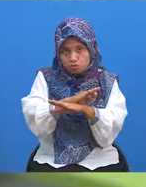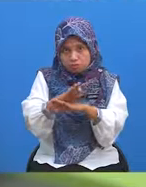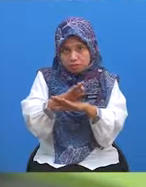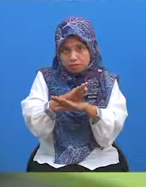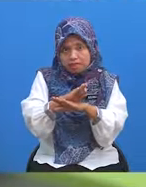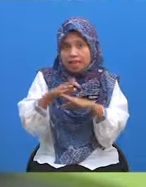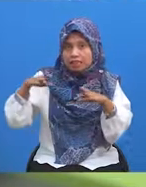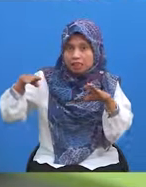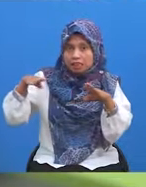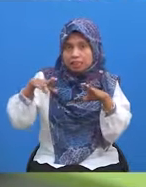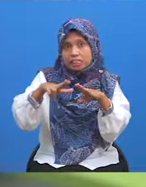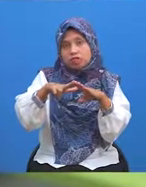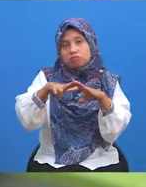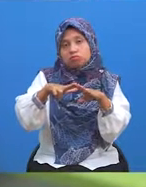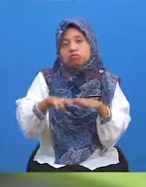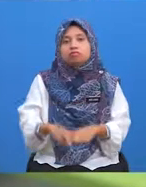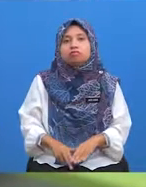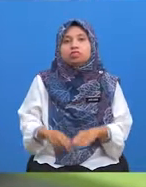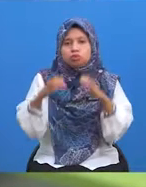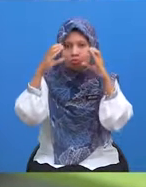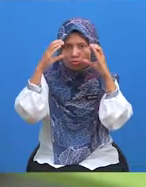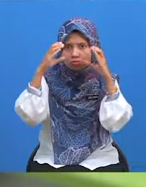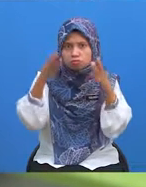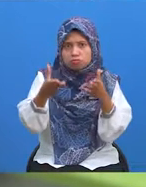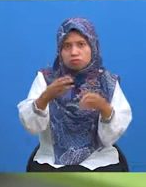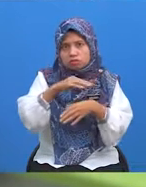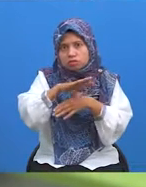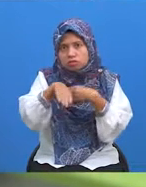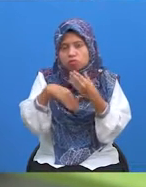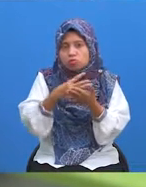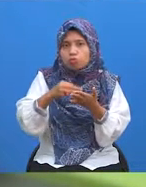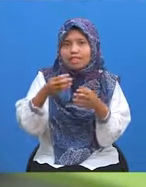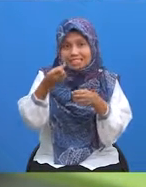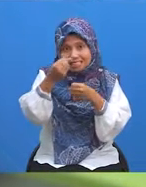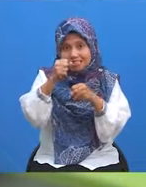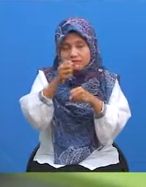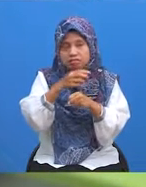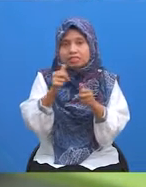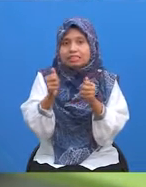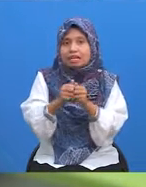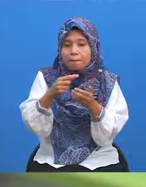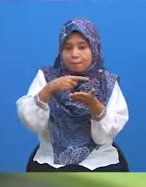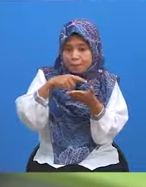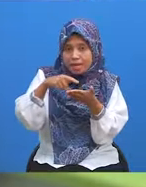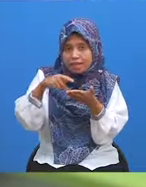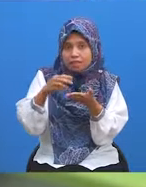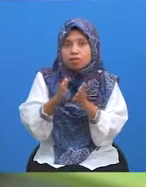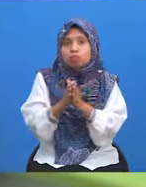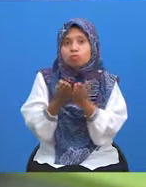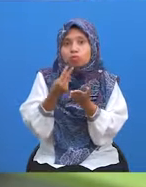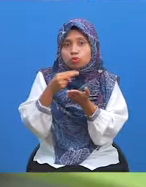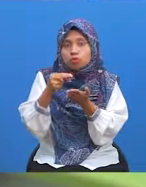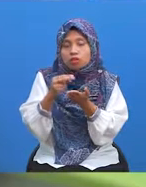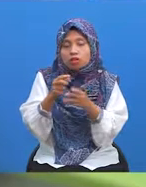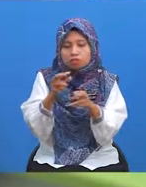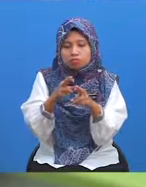agar murid-murid telah bersedia dengan buku nota, pen, pensel, pembaris dan